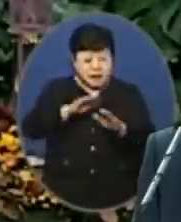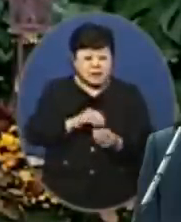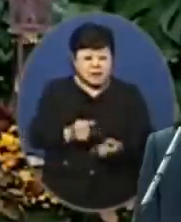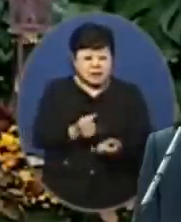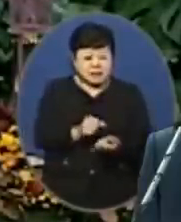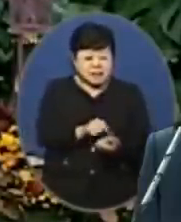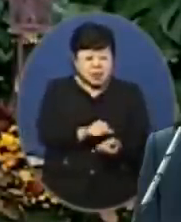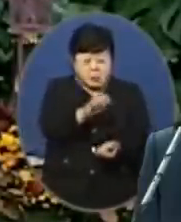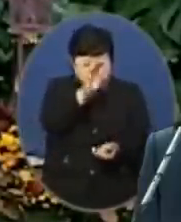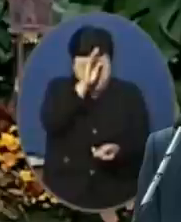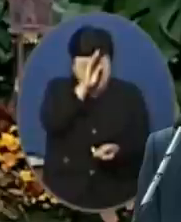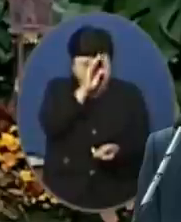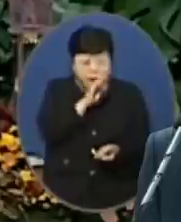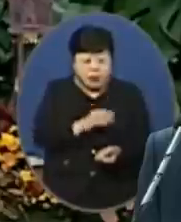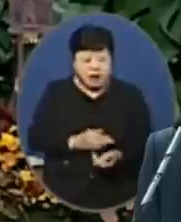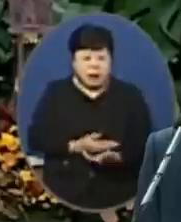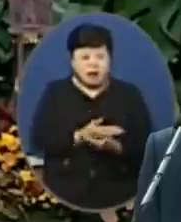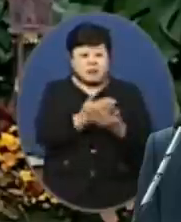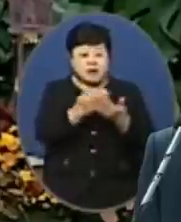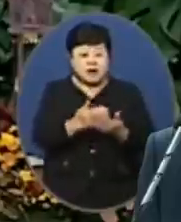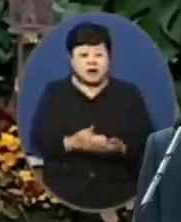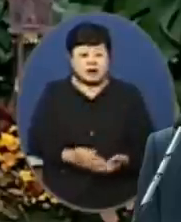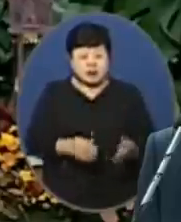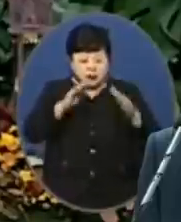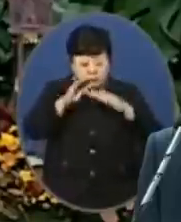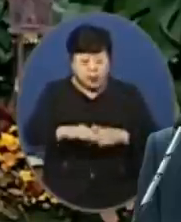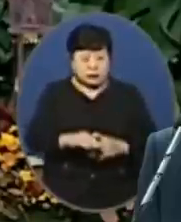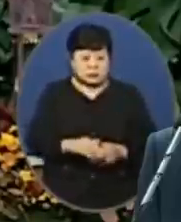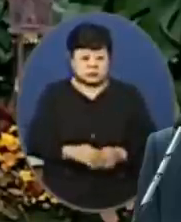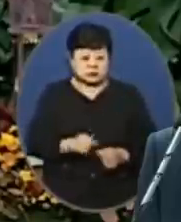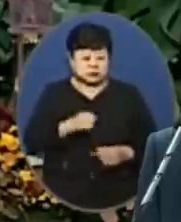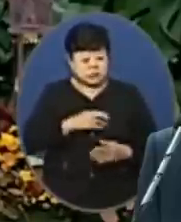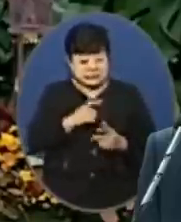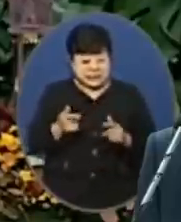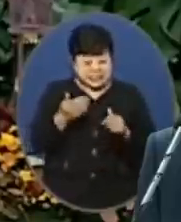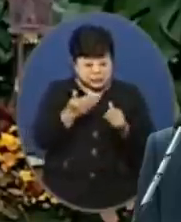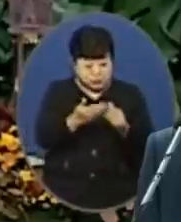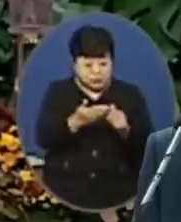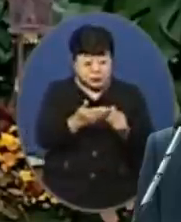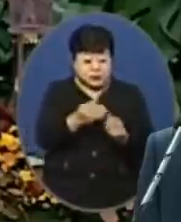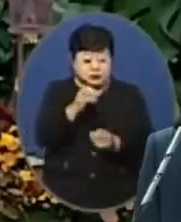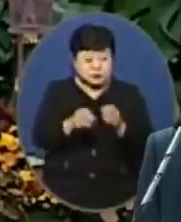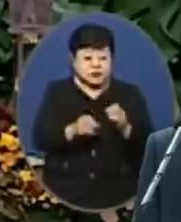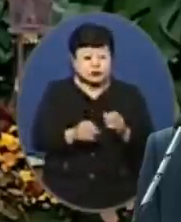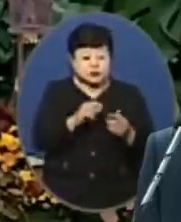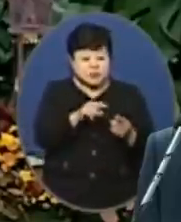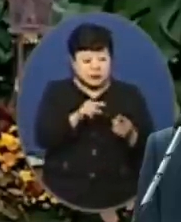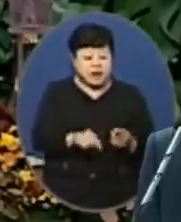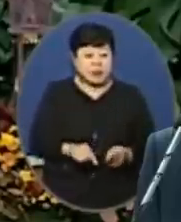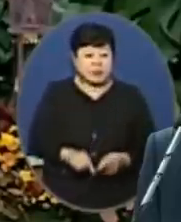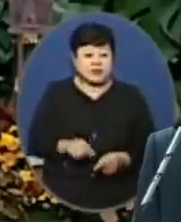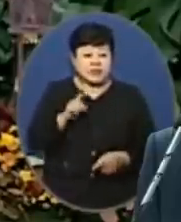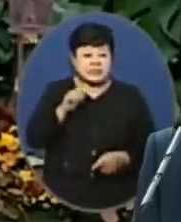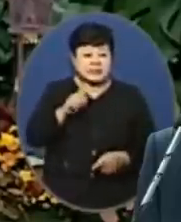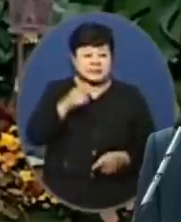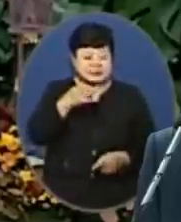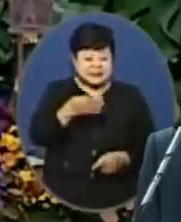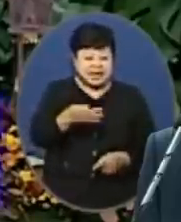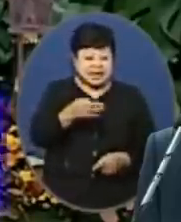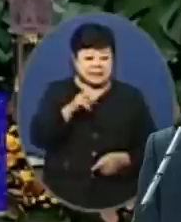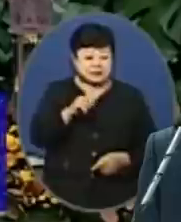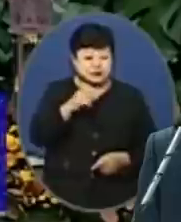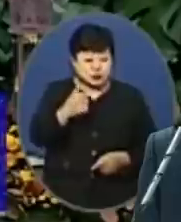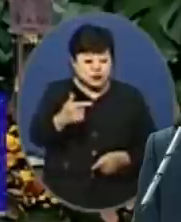연병과 백주의 황폐케 하는 파멸을 두려워하지 않게 만들어주시는 것입니다. 시편 91편 14절 16절에 하나님이